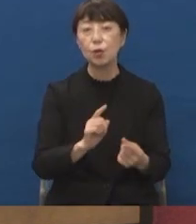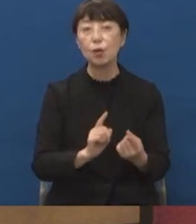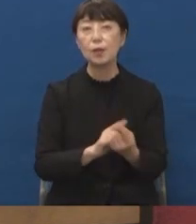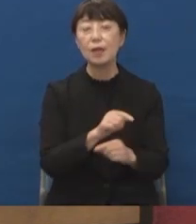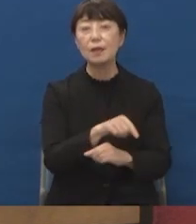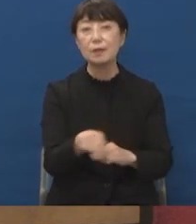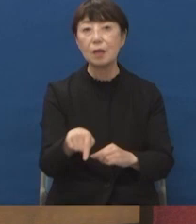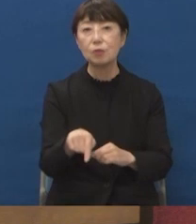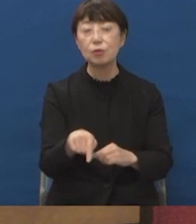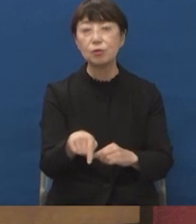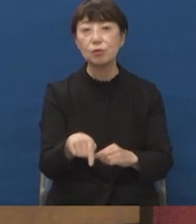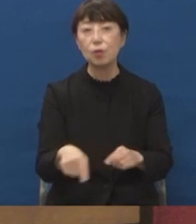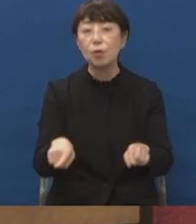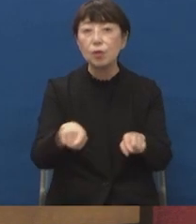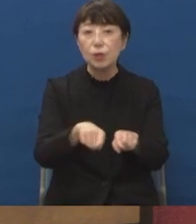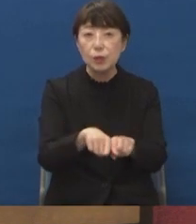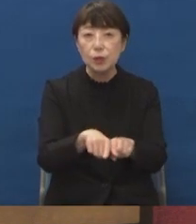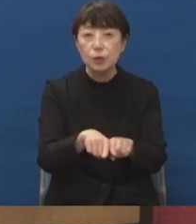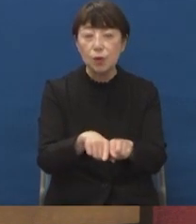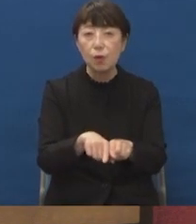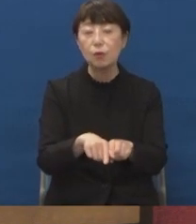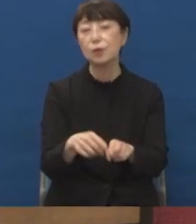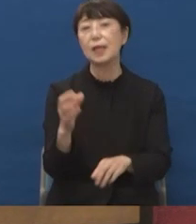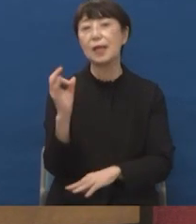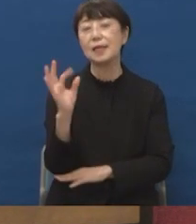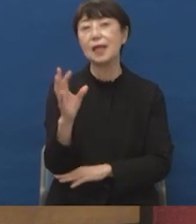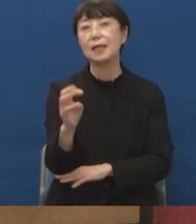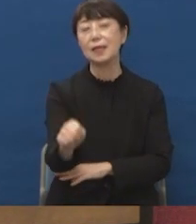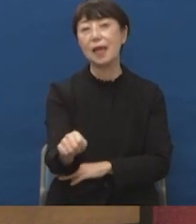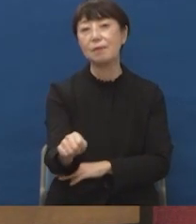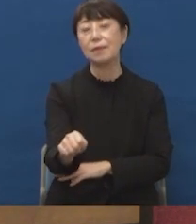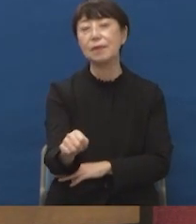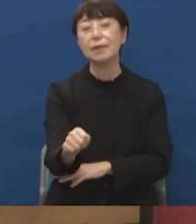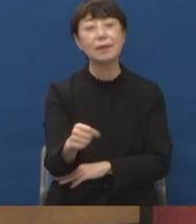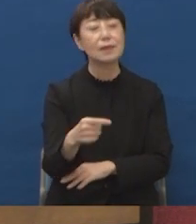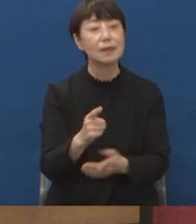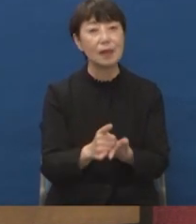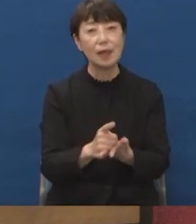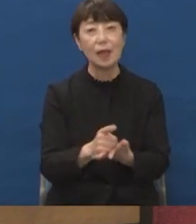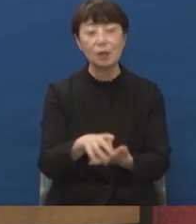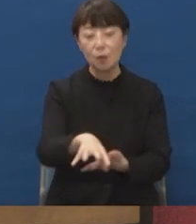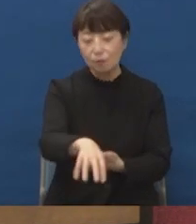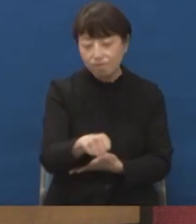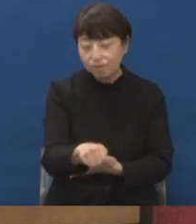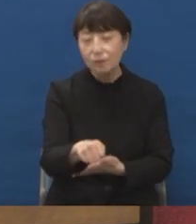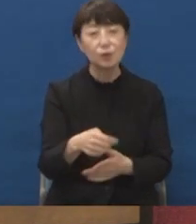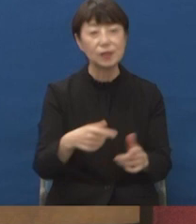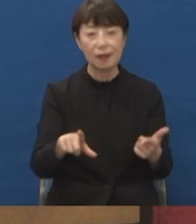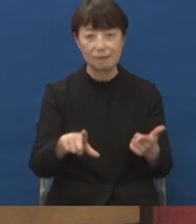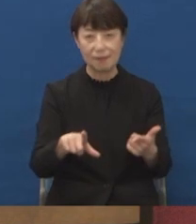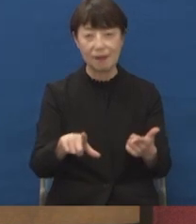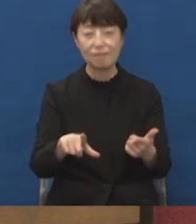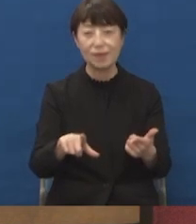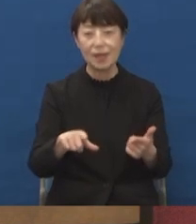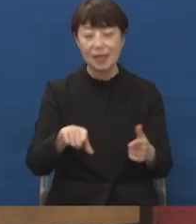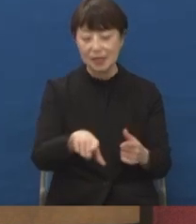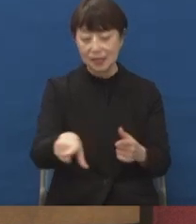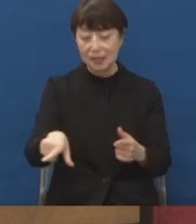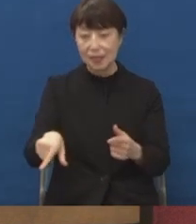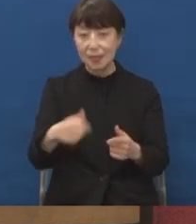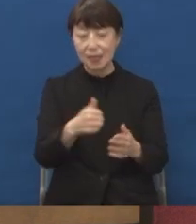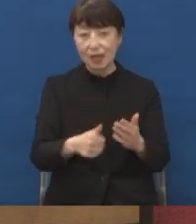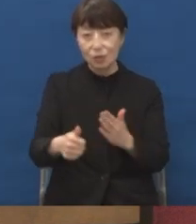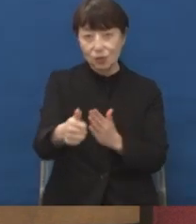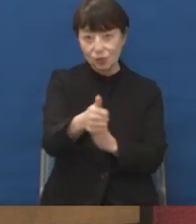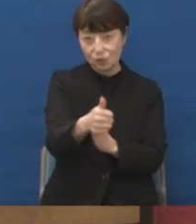合わせて財源を確保していくという小さな発想にとらわれず、 地域主権時代の先端を行く京都市として